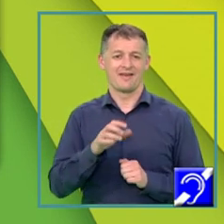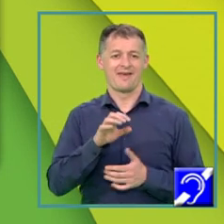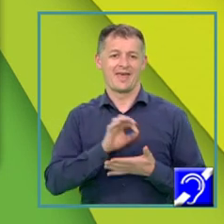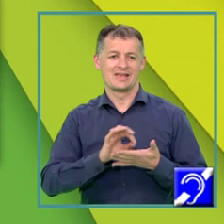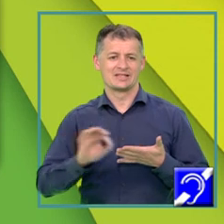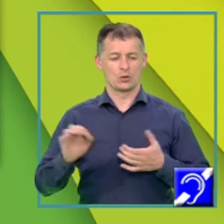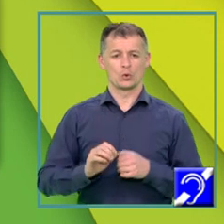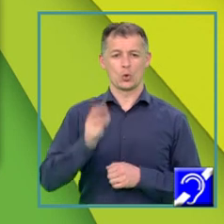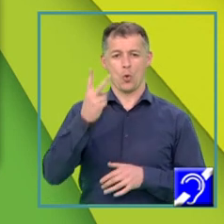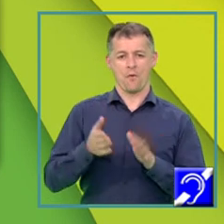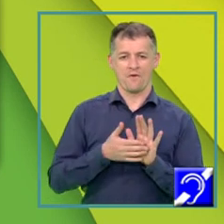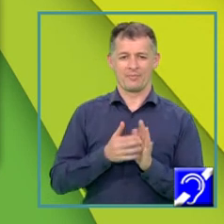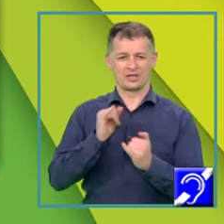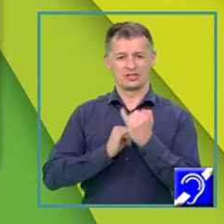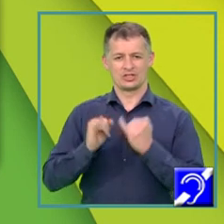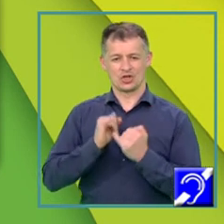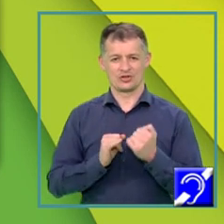Două fapte istorice din perioada